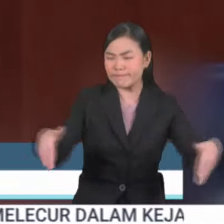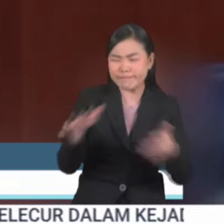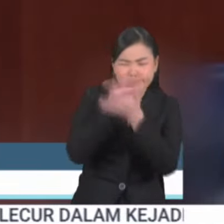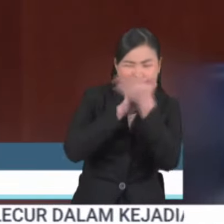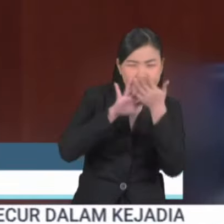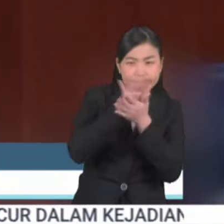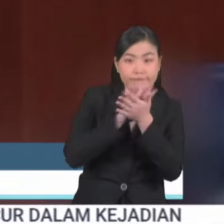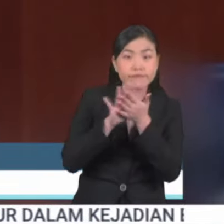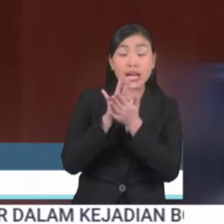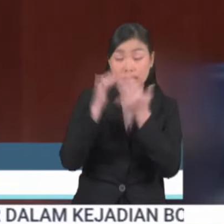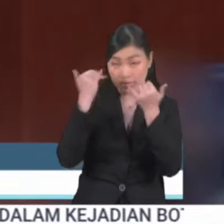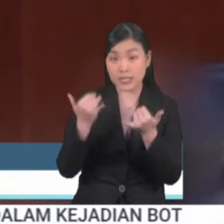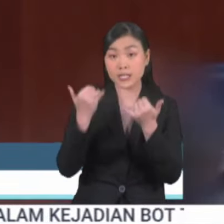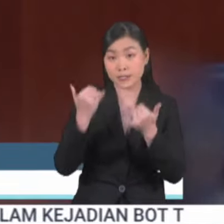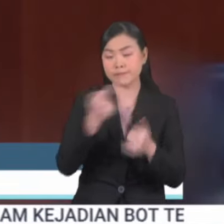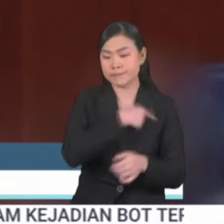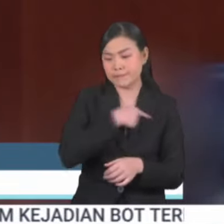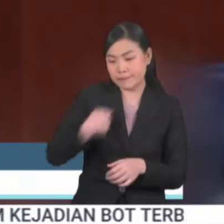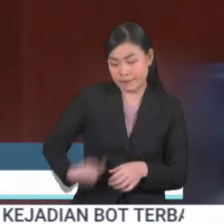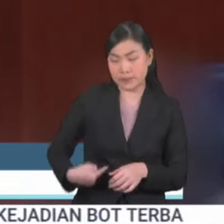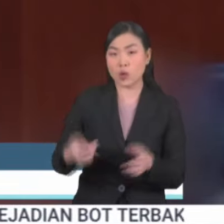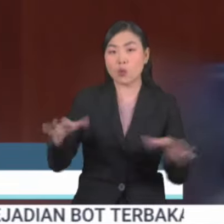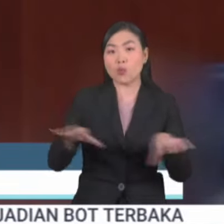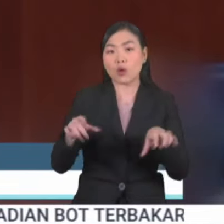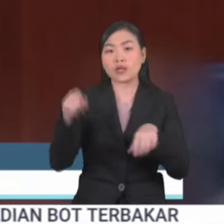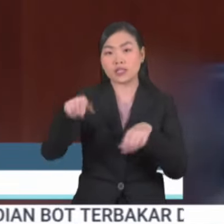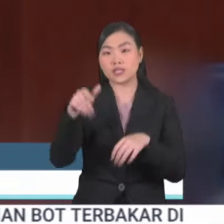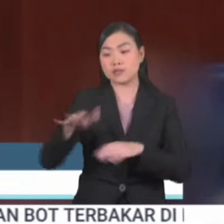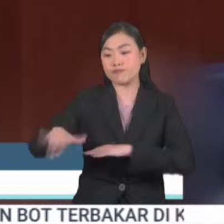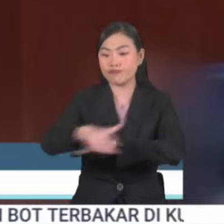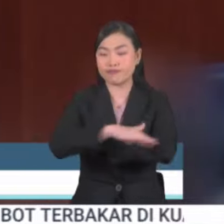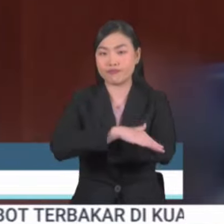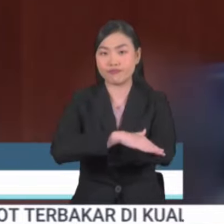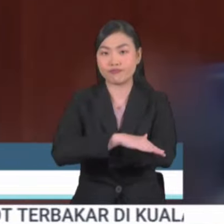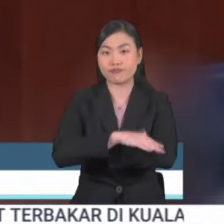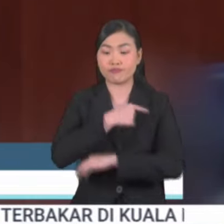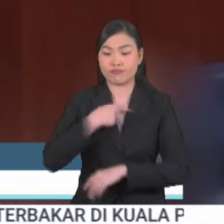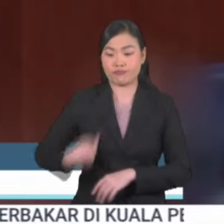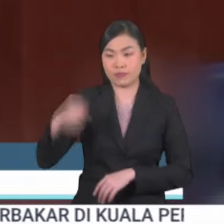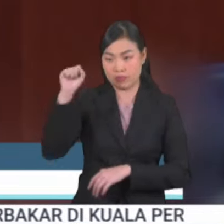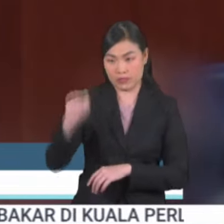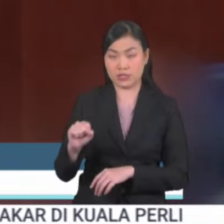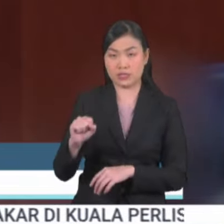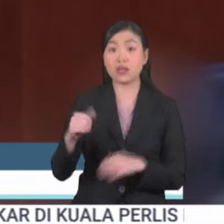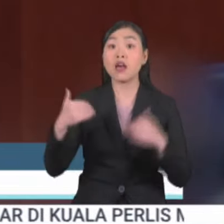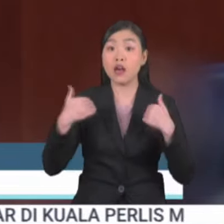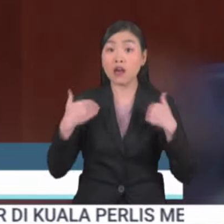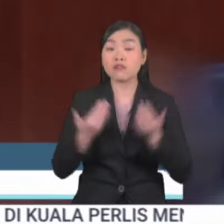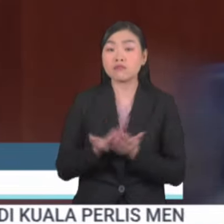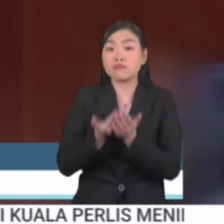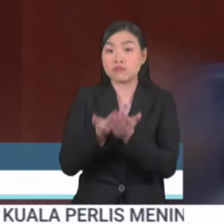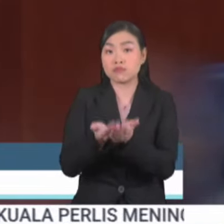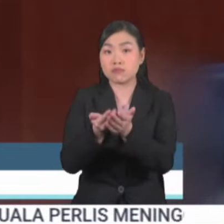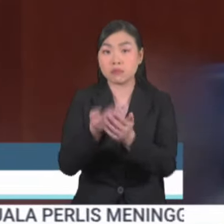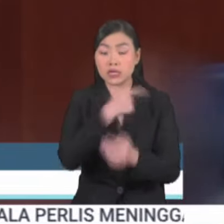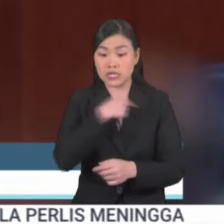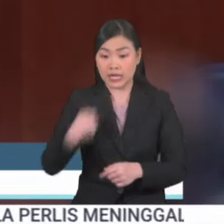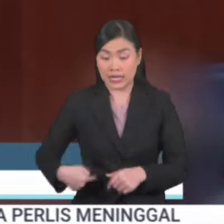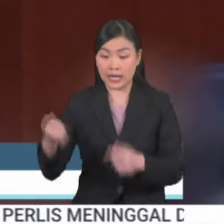yang sedang dilaksanakan oleh China di Laut China Selatan. Walaupun kehadiran kapal China di perairan negara mencetuskan